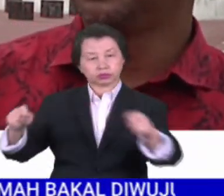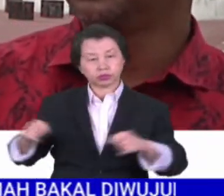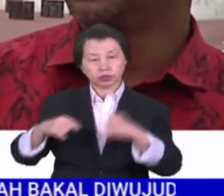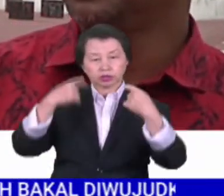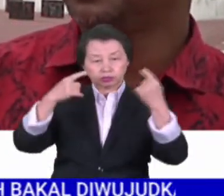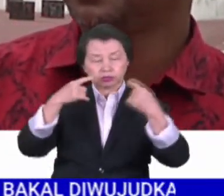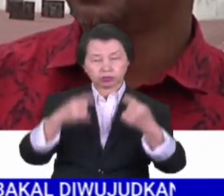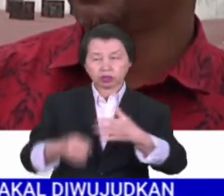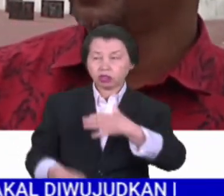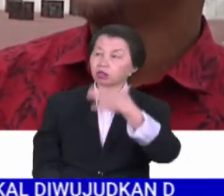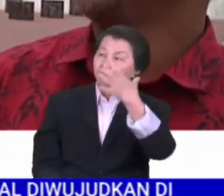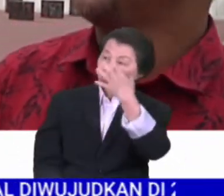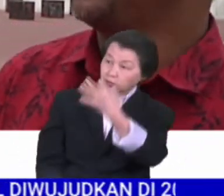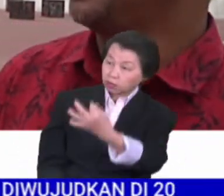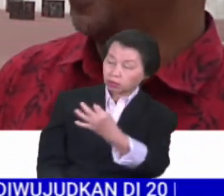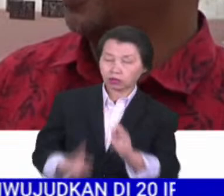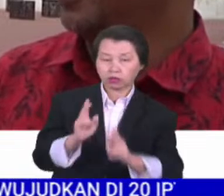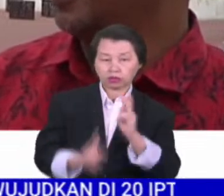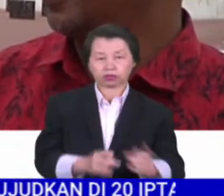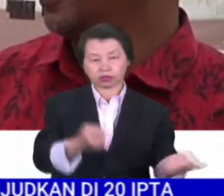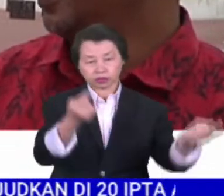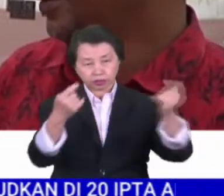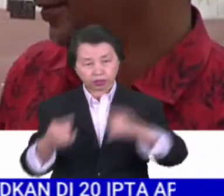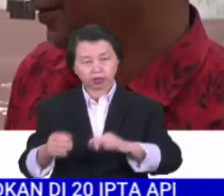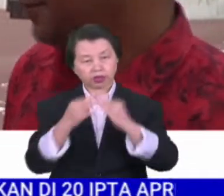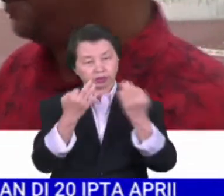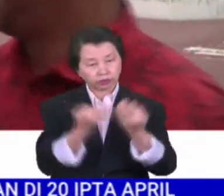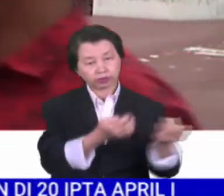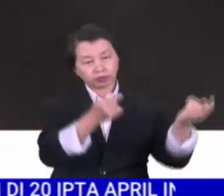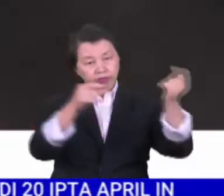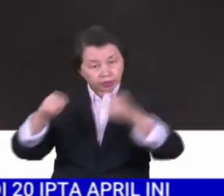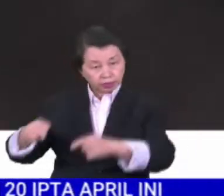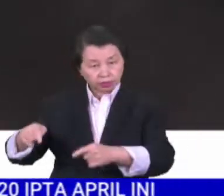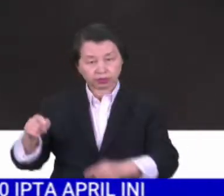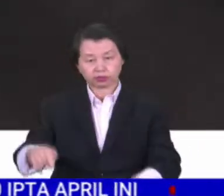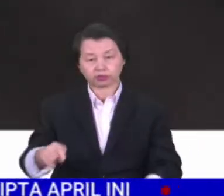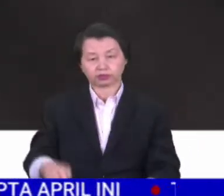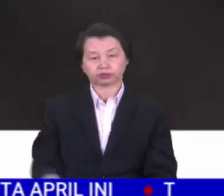berjaya menggamit penduduk-penduduk, family datang ke sini.